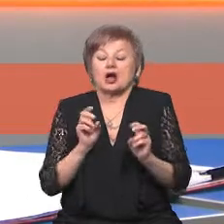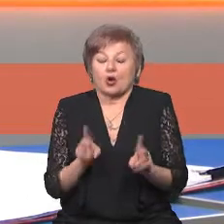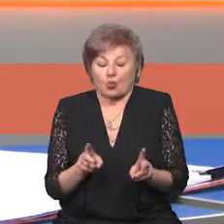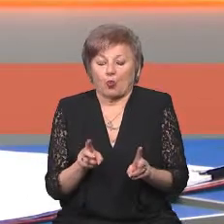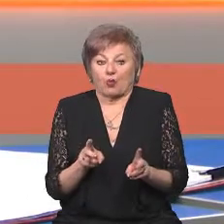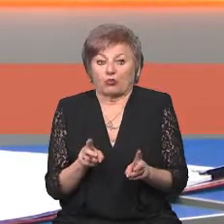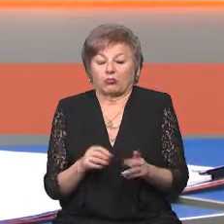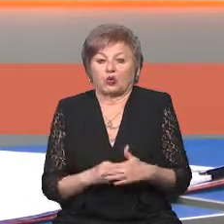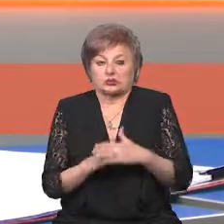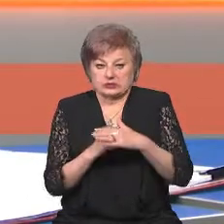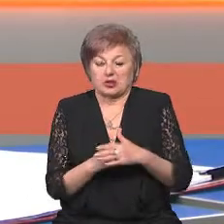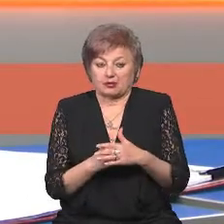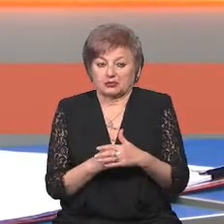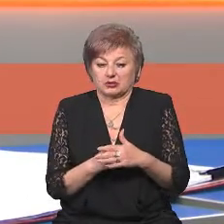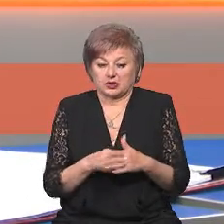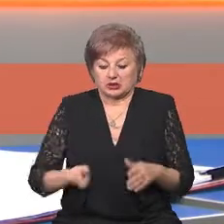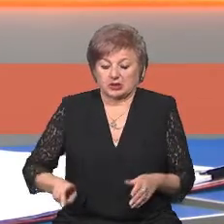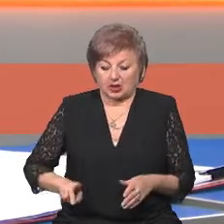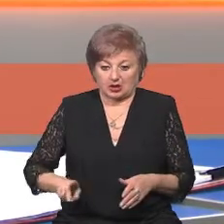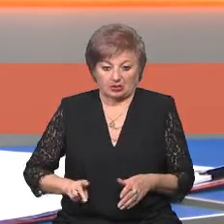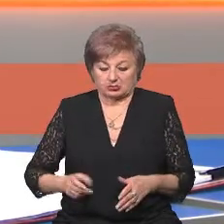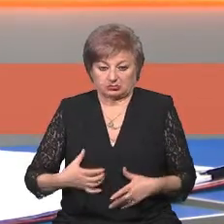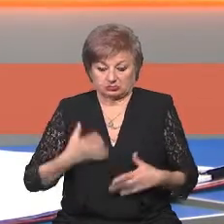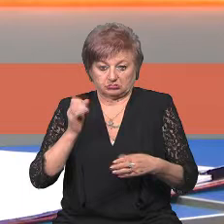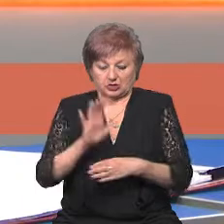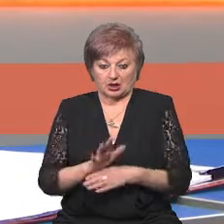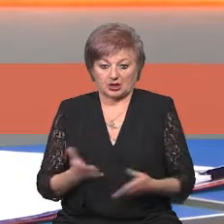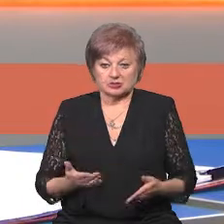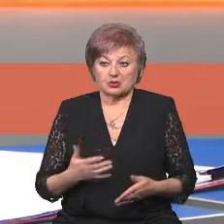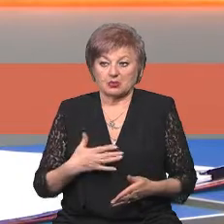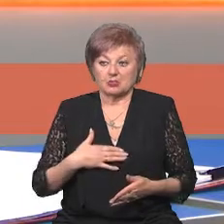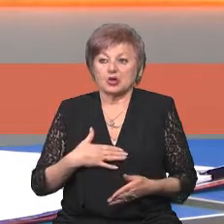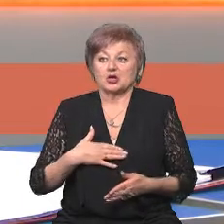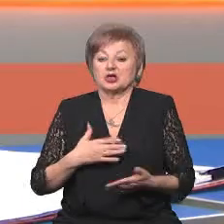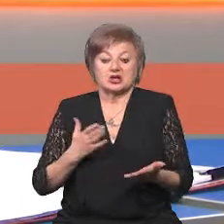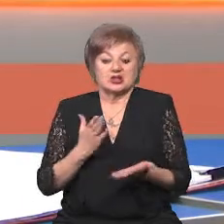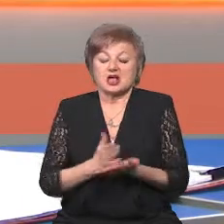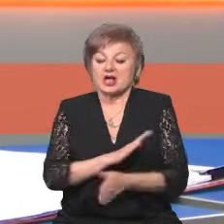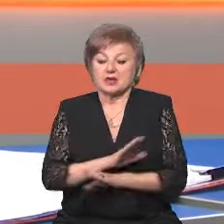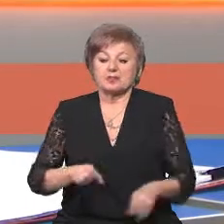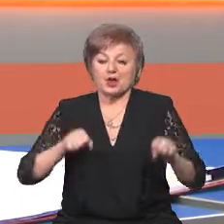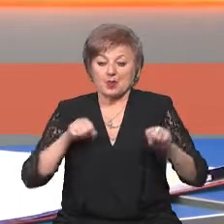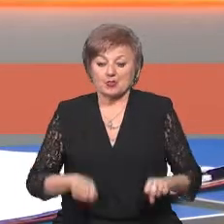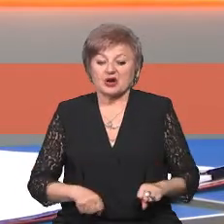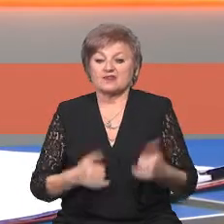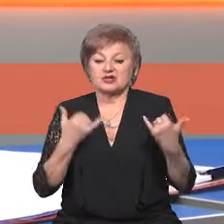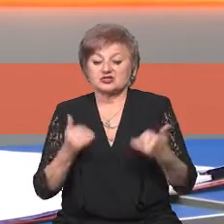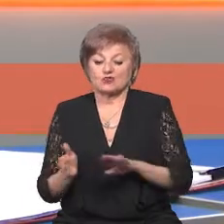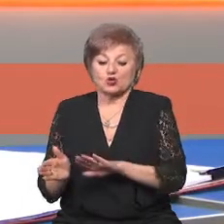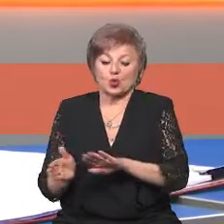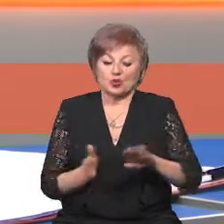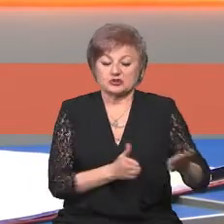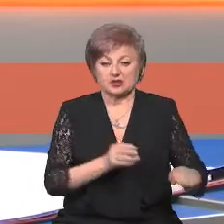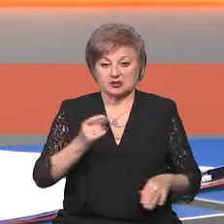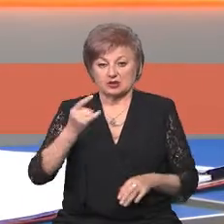той ганебний наказ, ми його засуджуємо. Я вам більше скажу, ми не маємо права сьогодні відстороняти дитину